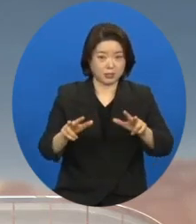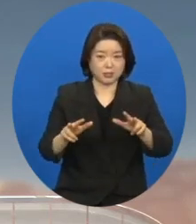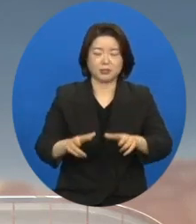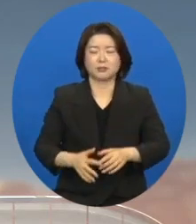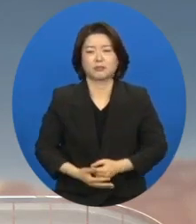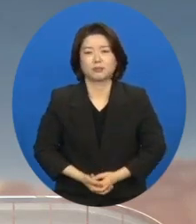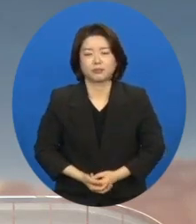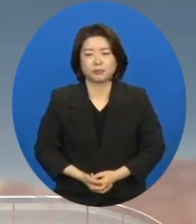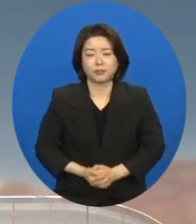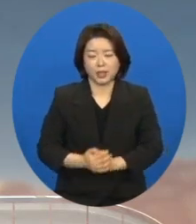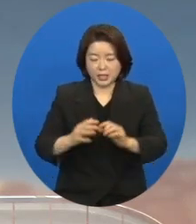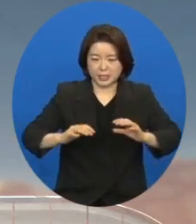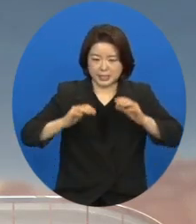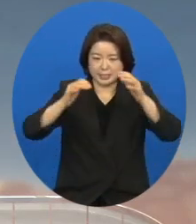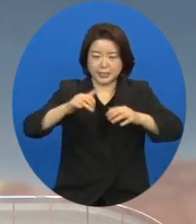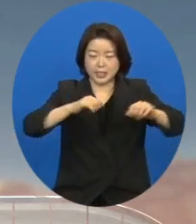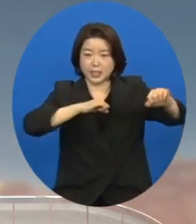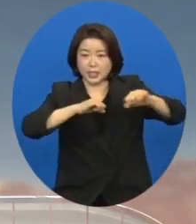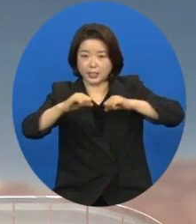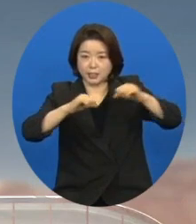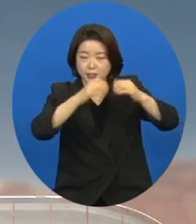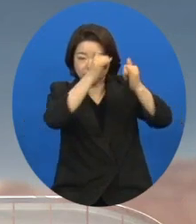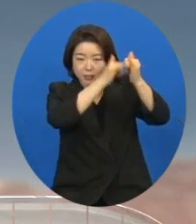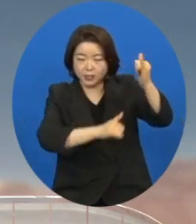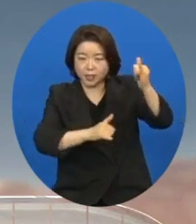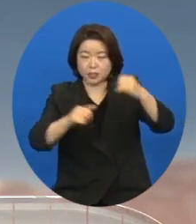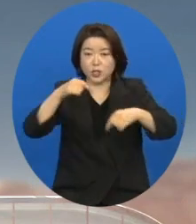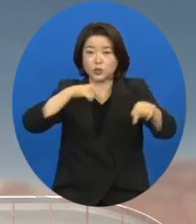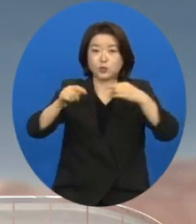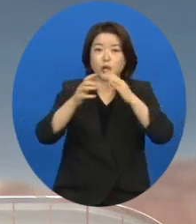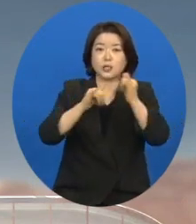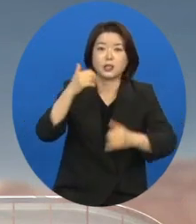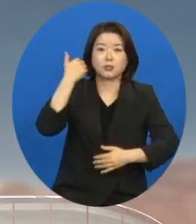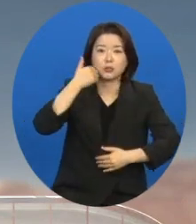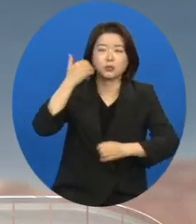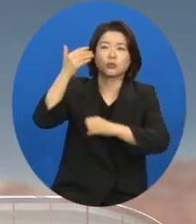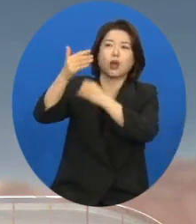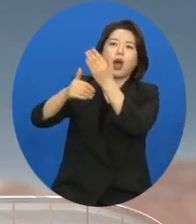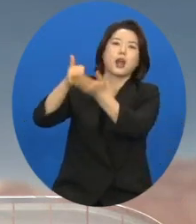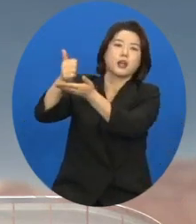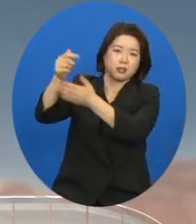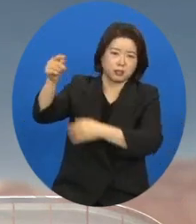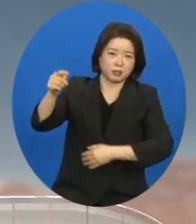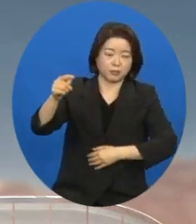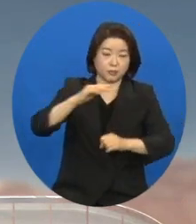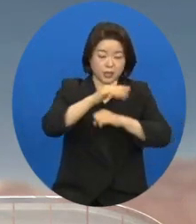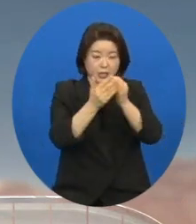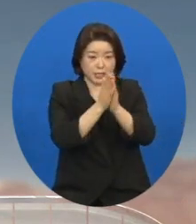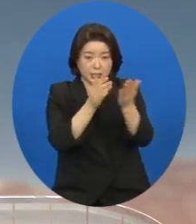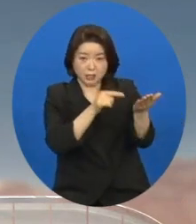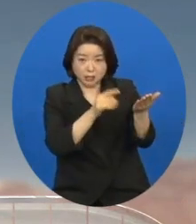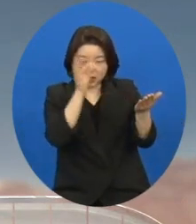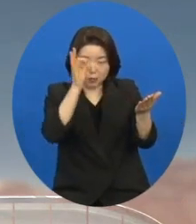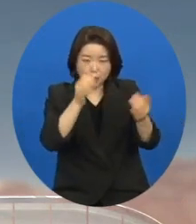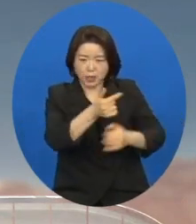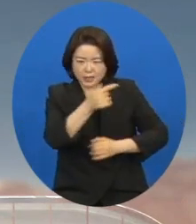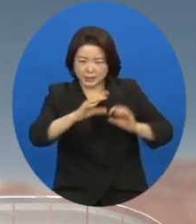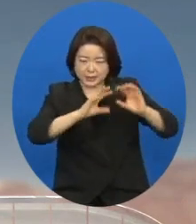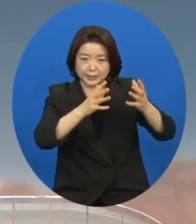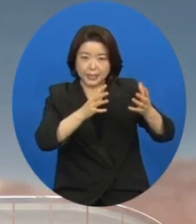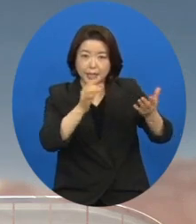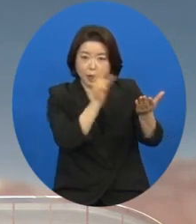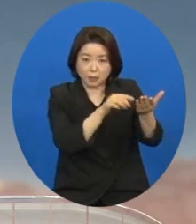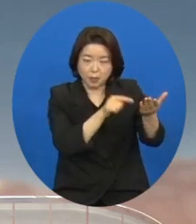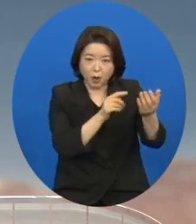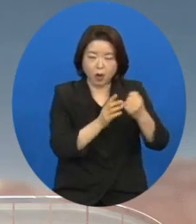이 세계 역사를 주관하시는 분은 하나님이십니다. 성경에 보면 대제국들이 많이 나오지만 이 바로왕,